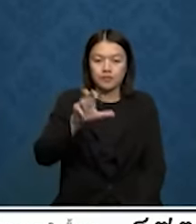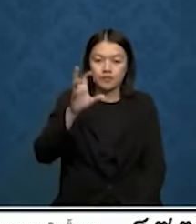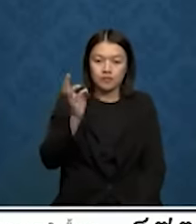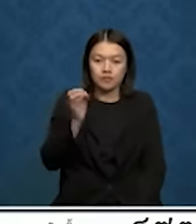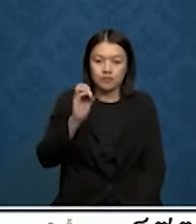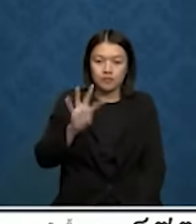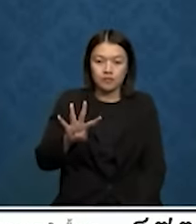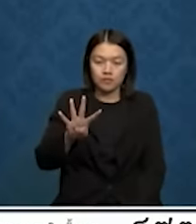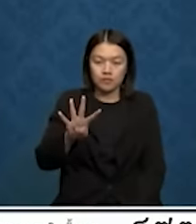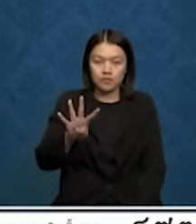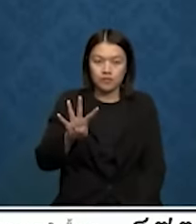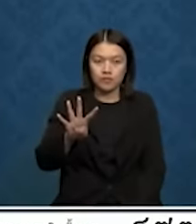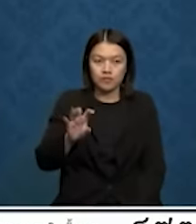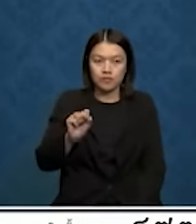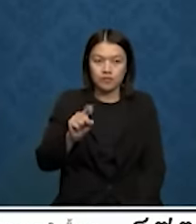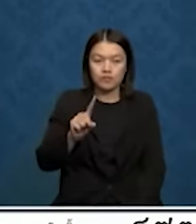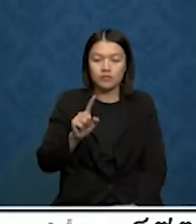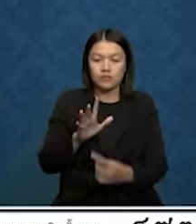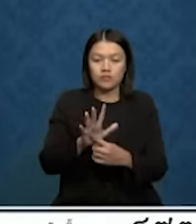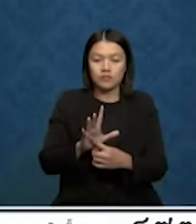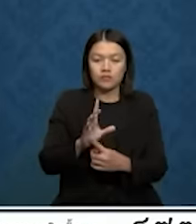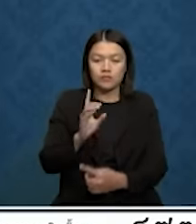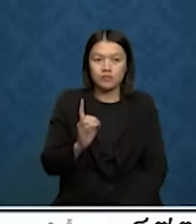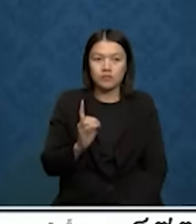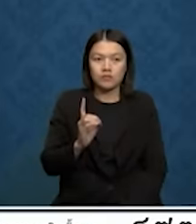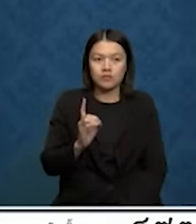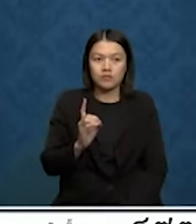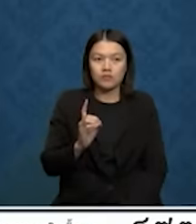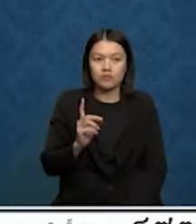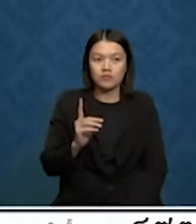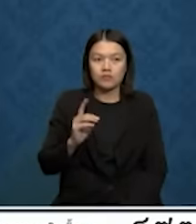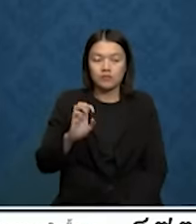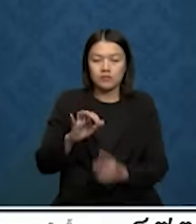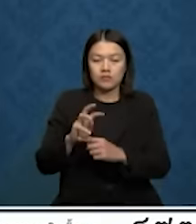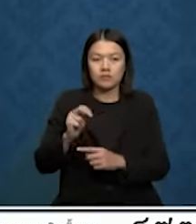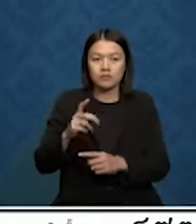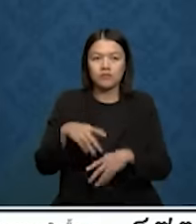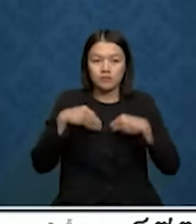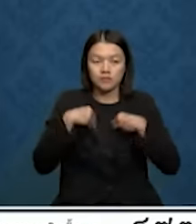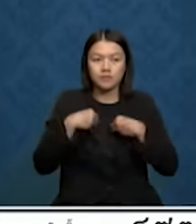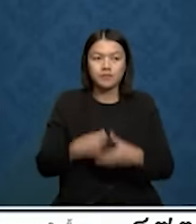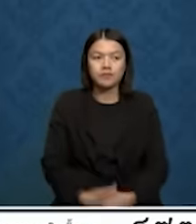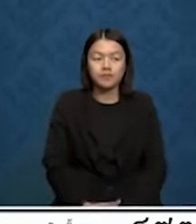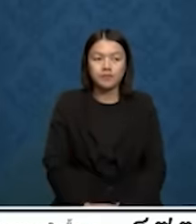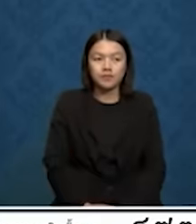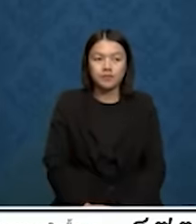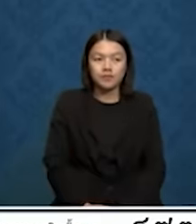364นายศักดาวิเชียนศิลป ์เห็นชอบครับ